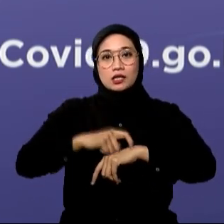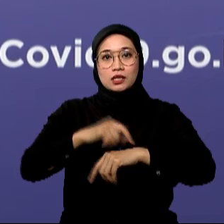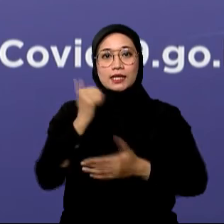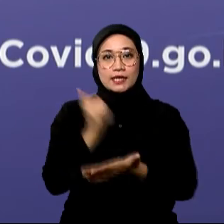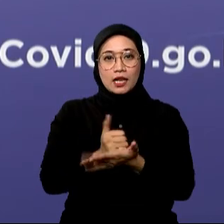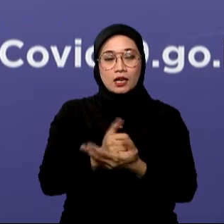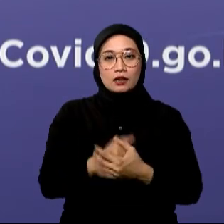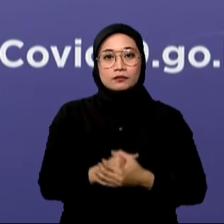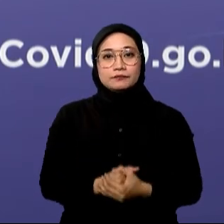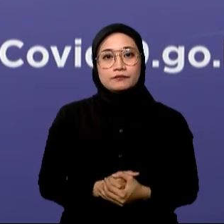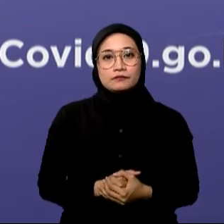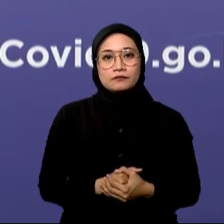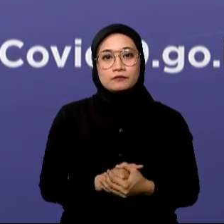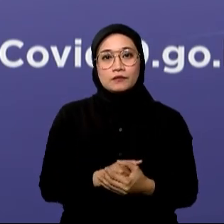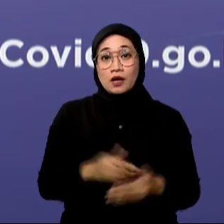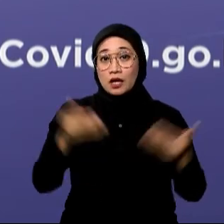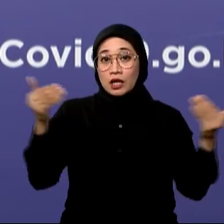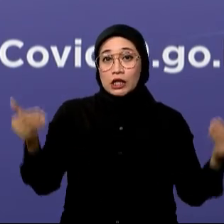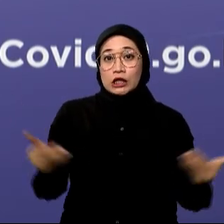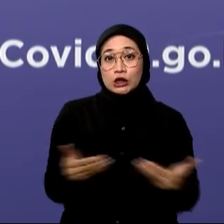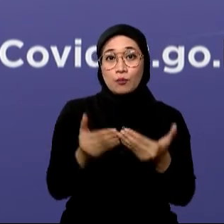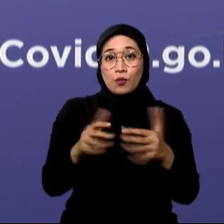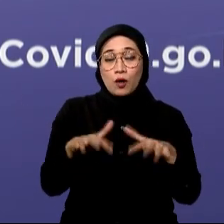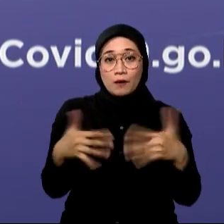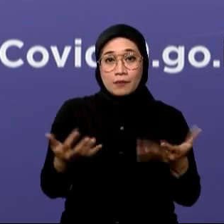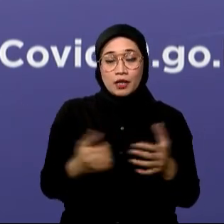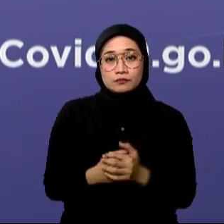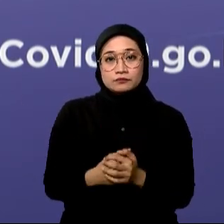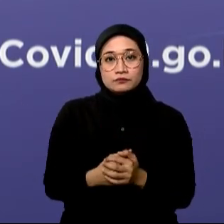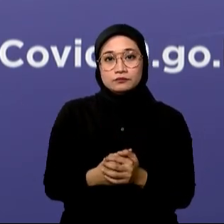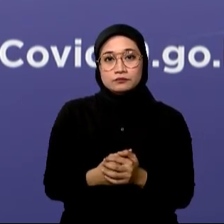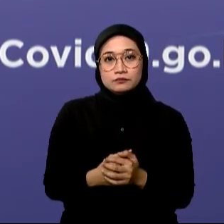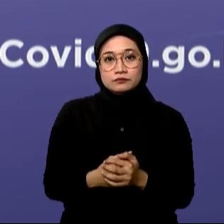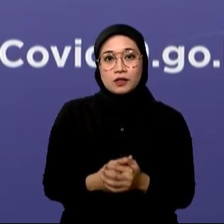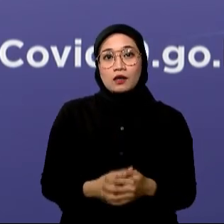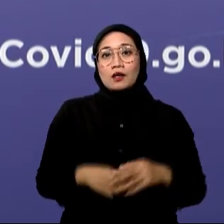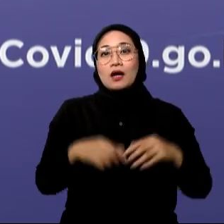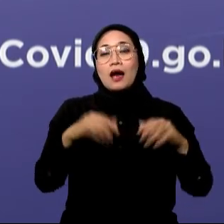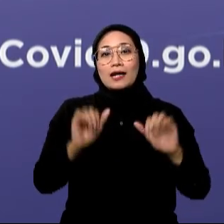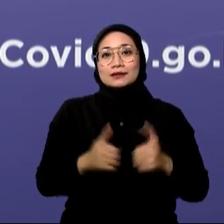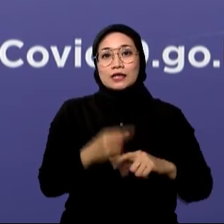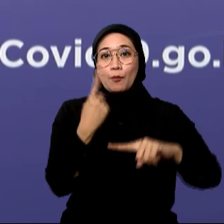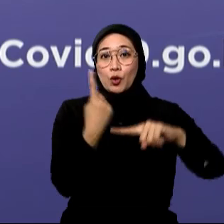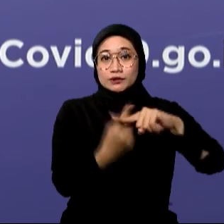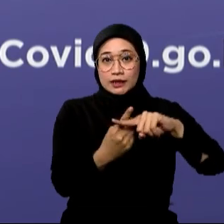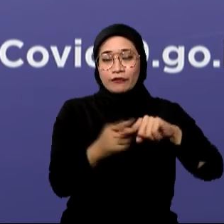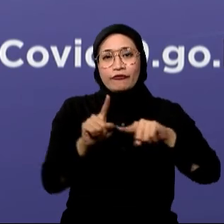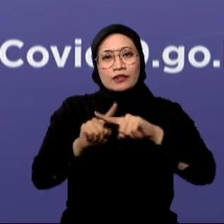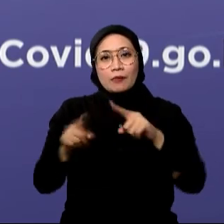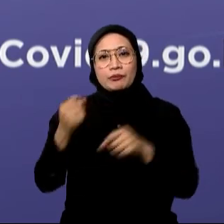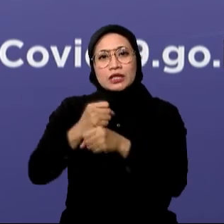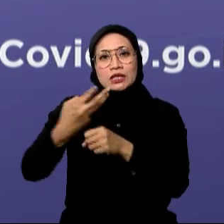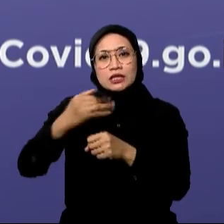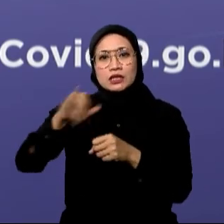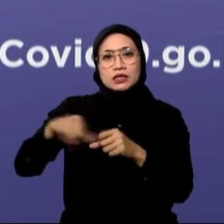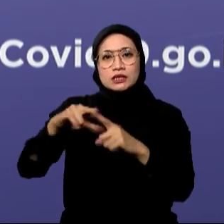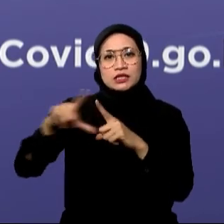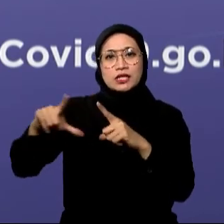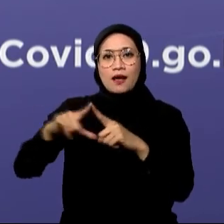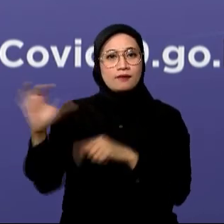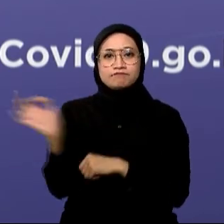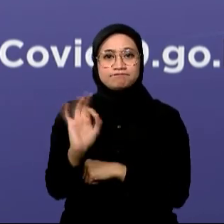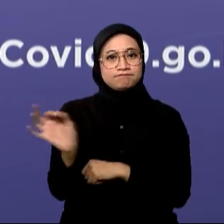antaranya kita ketemukan dengan status konfirmasi positif namun tidak menunjukkan gejala. Ini